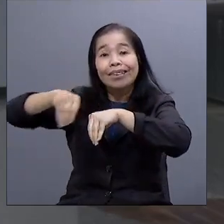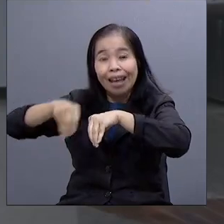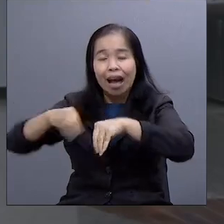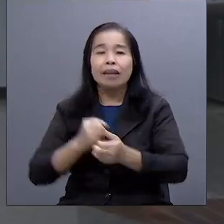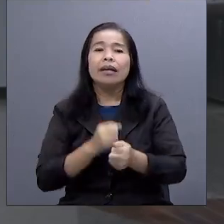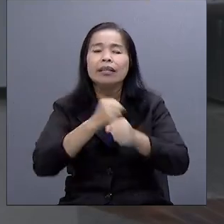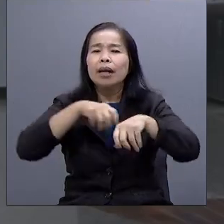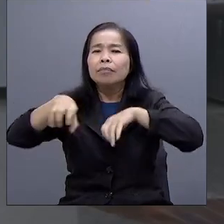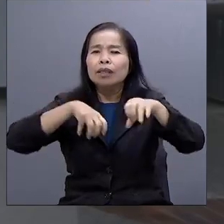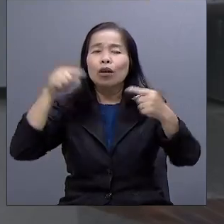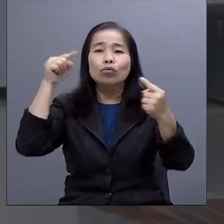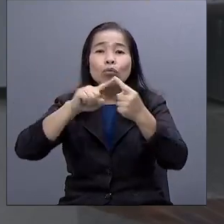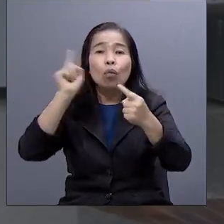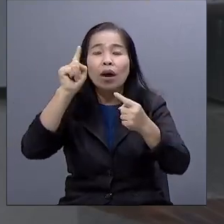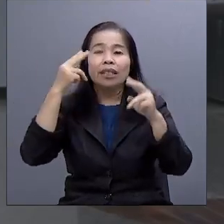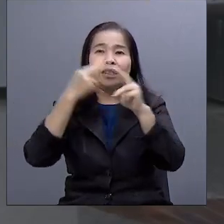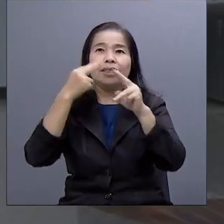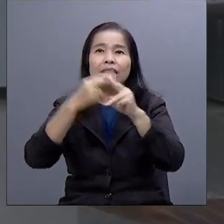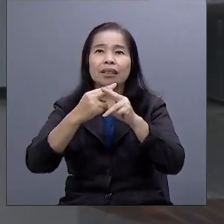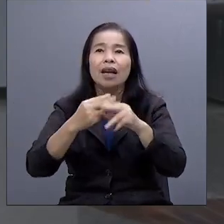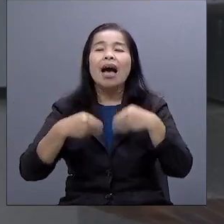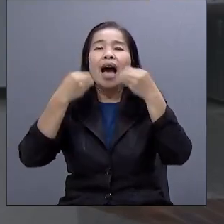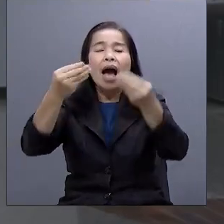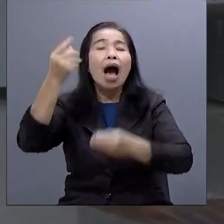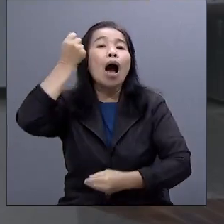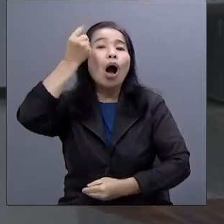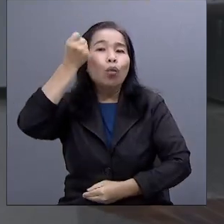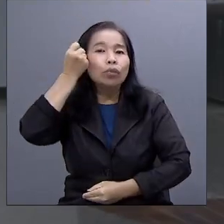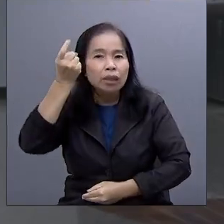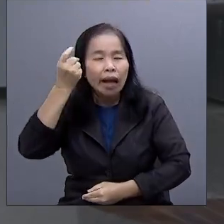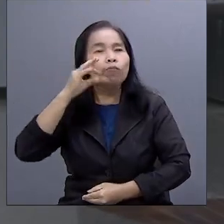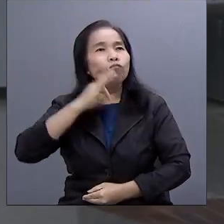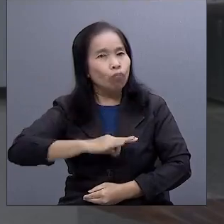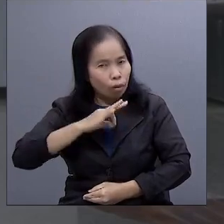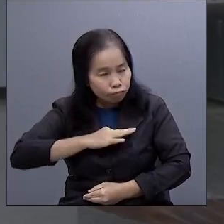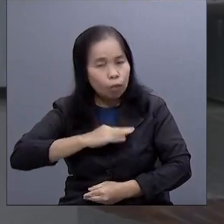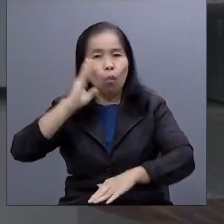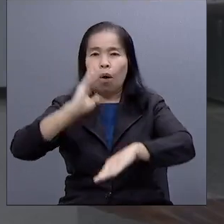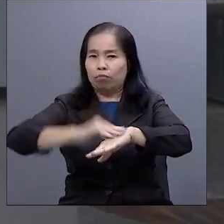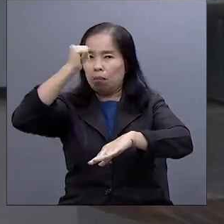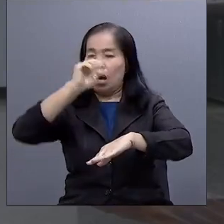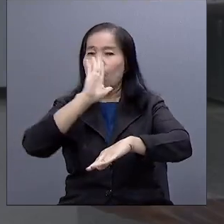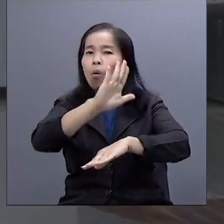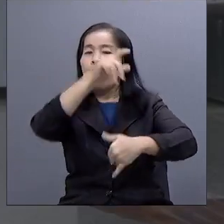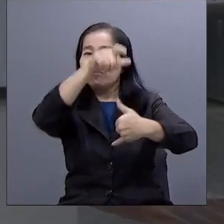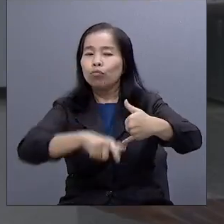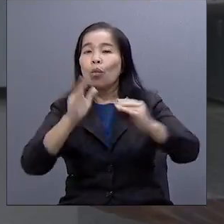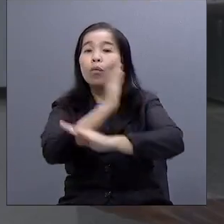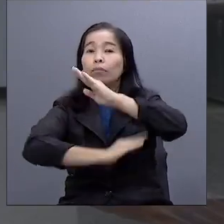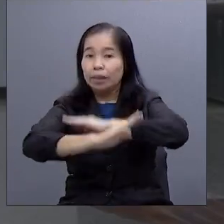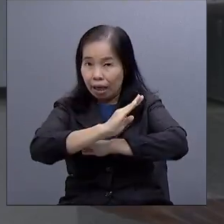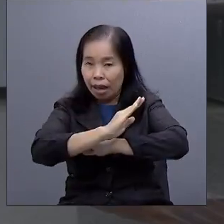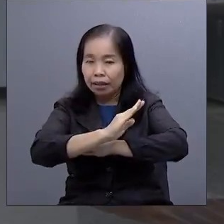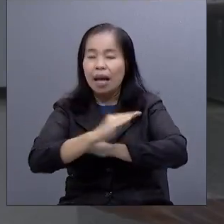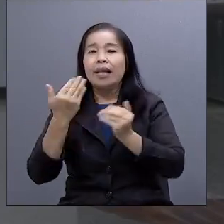ึนในงานแวนาที่ชื่อว่าการสร้างความเข้าใจและตอนหนกถึงความสามารถของคนพี่การร informative การ